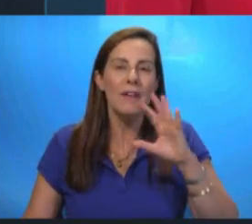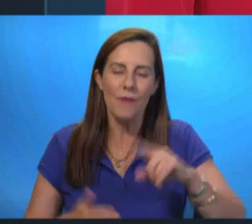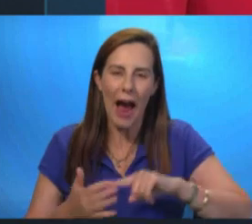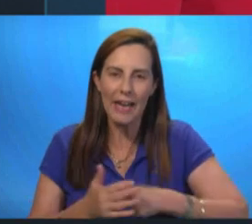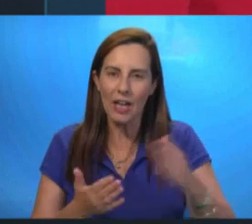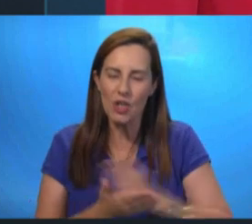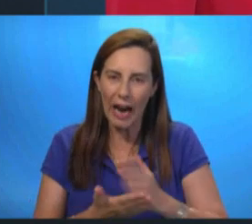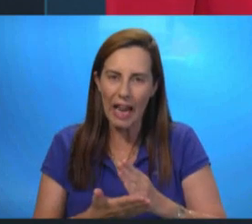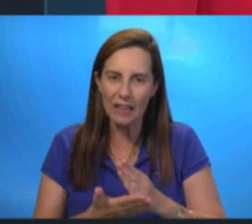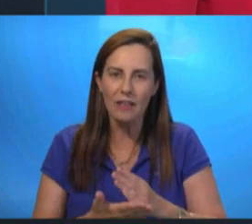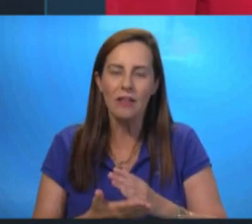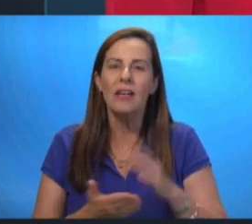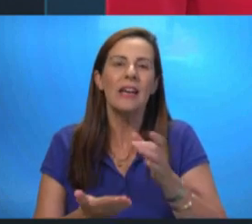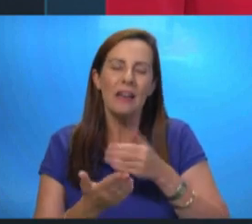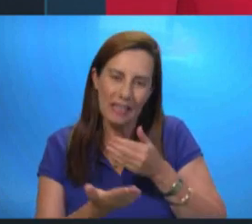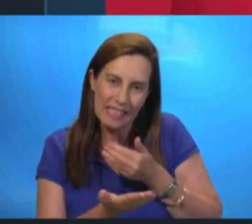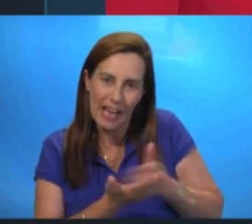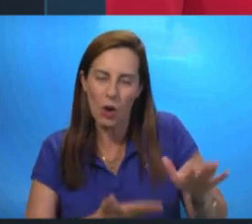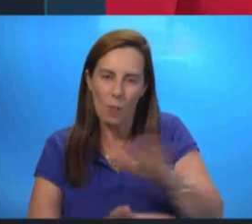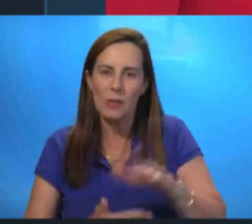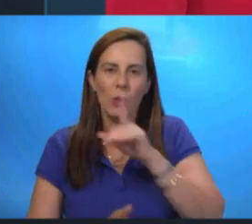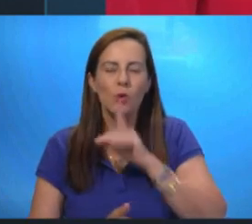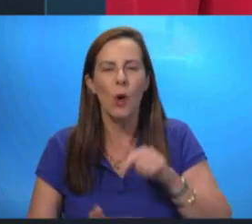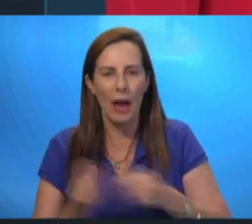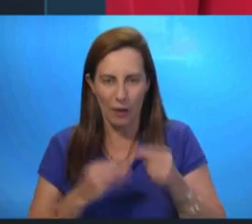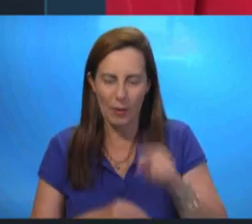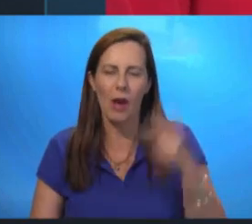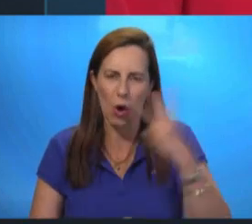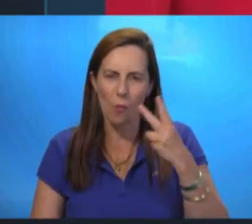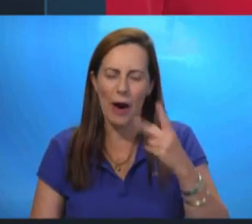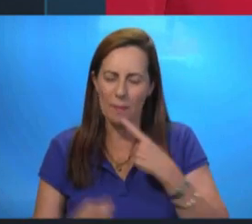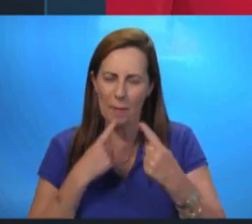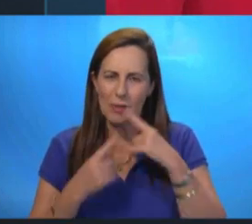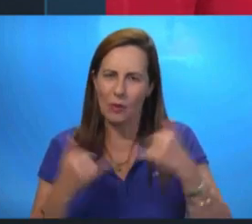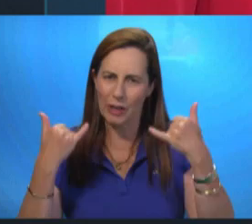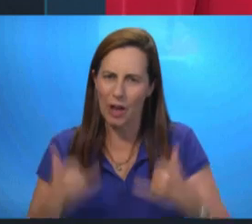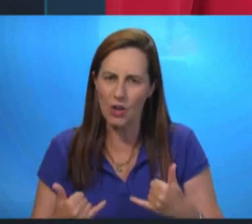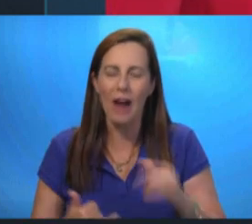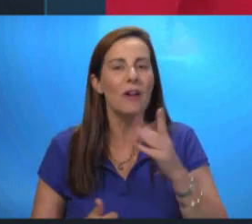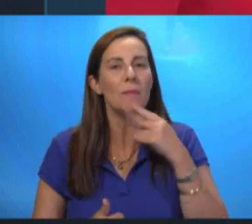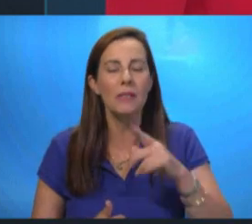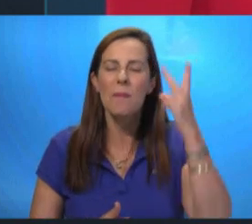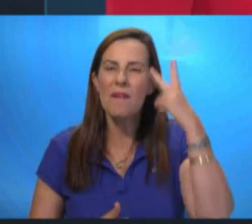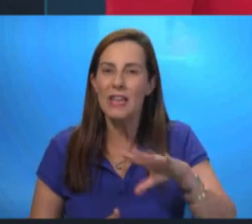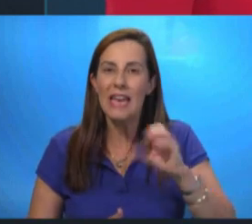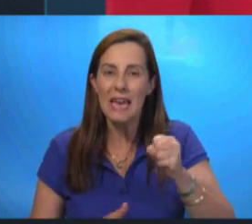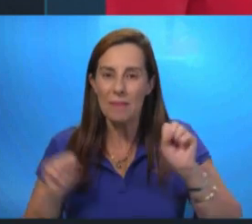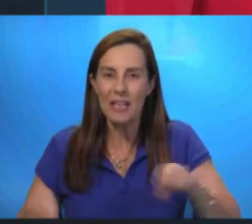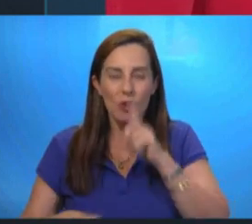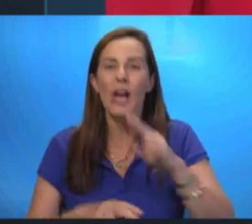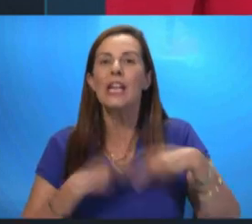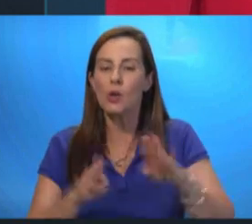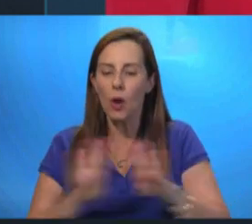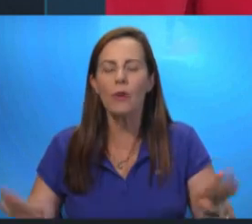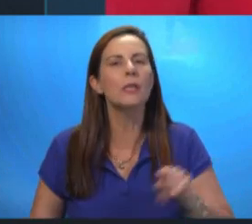הממשלה, הסתלקו לחלוטין משטח סוריה. הדברים האלה כמובן במסע ומתן כרגע, אבל בישראל מבינים שאם אסד אכן יחזור, הדבר